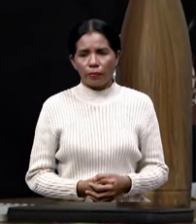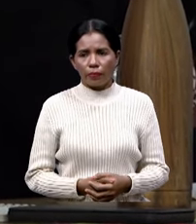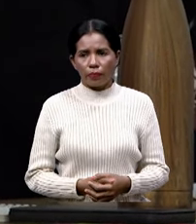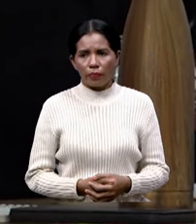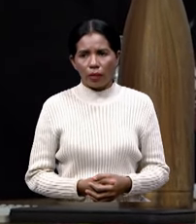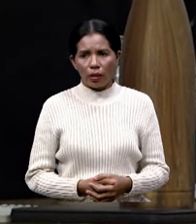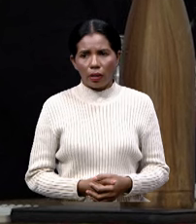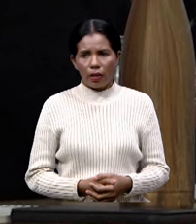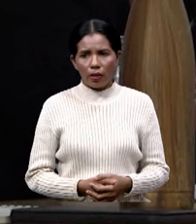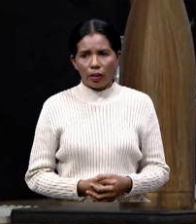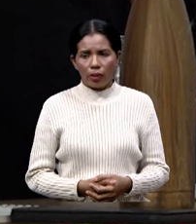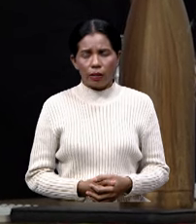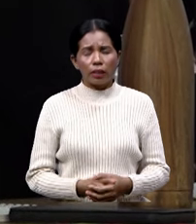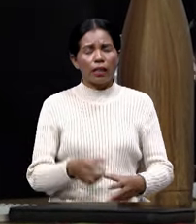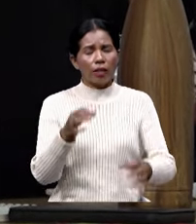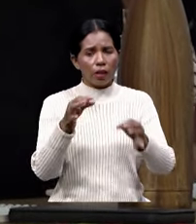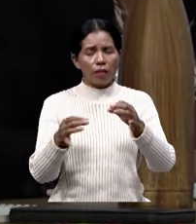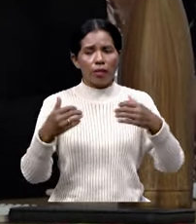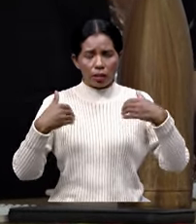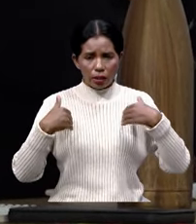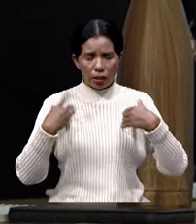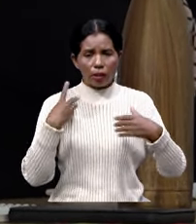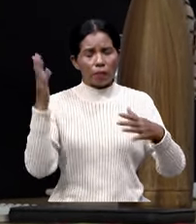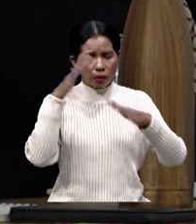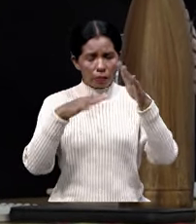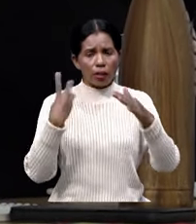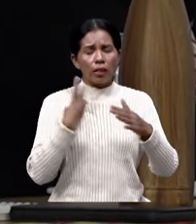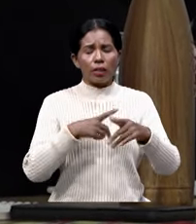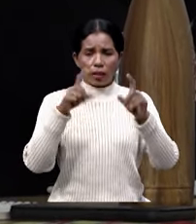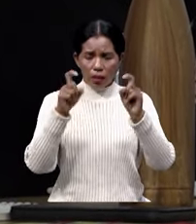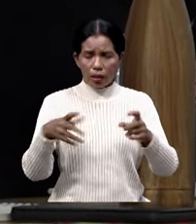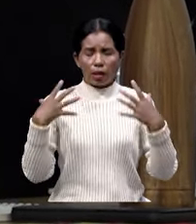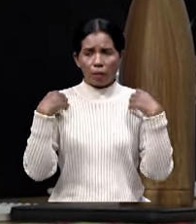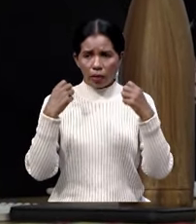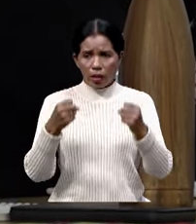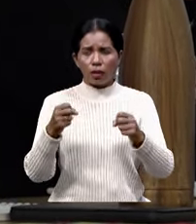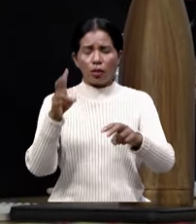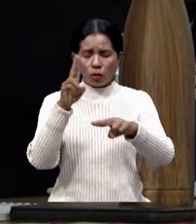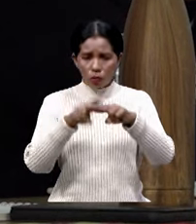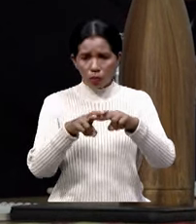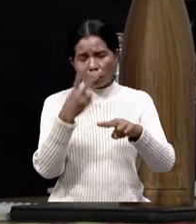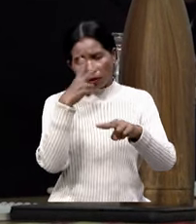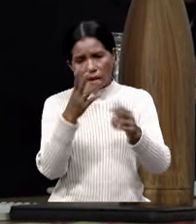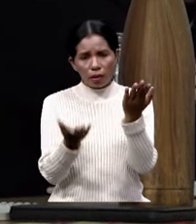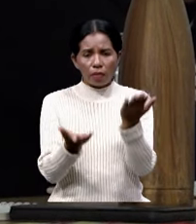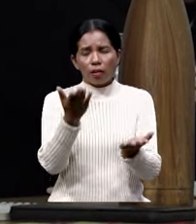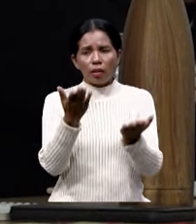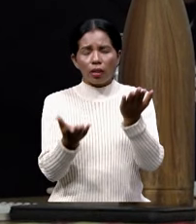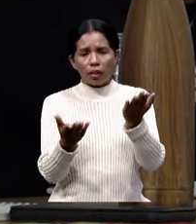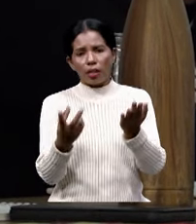Bahwa buat dia tak kontes, kita tek ke berani. Atau tuh rambut tuh kalau malas suida, suwi di